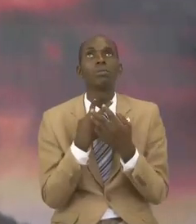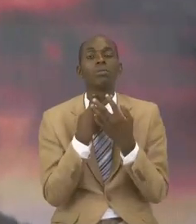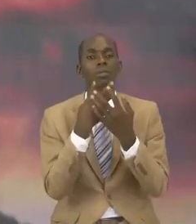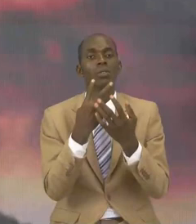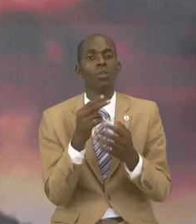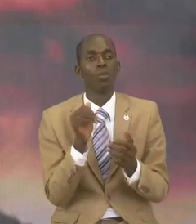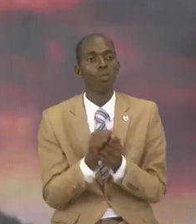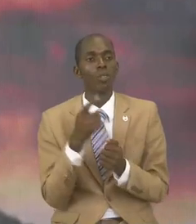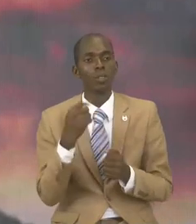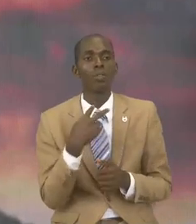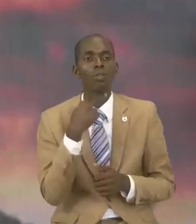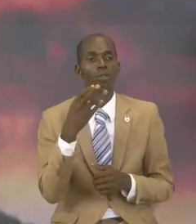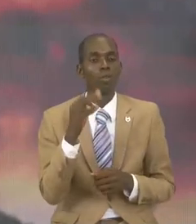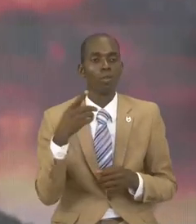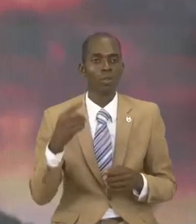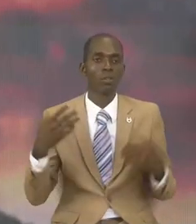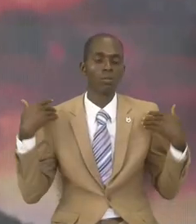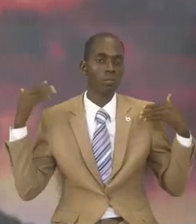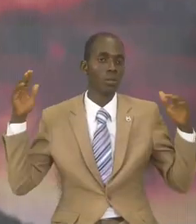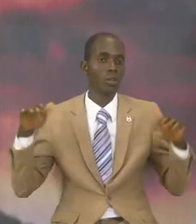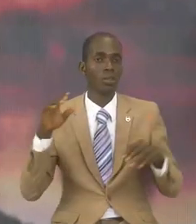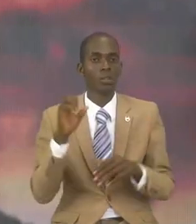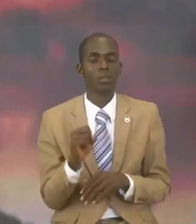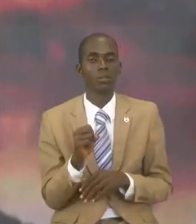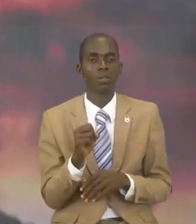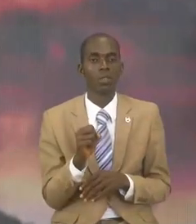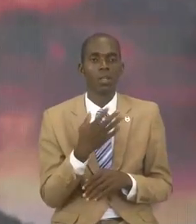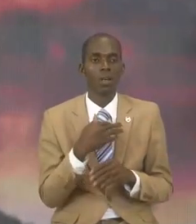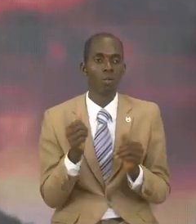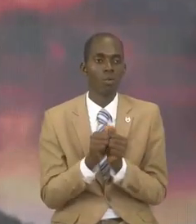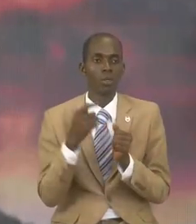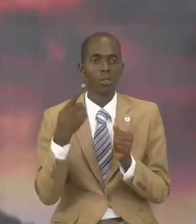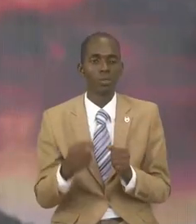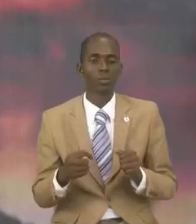archange et au son de la trompette de Dieu